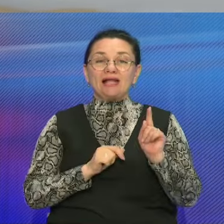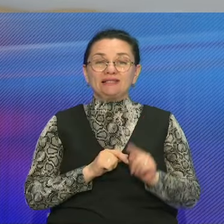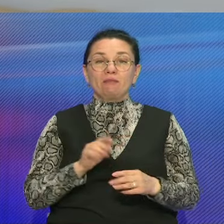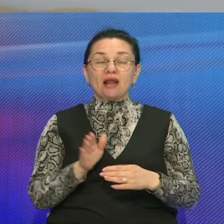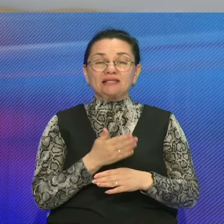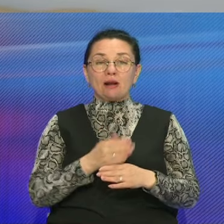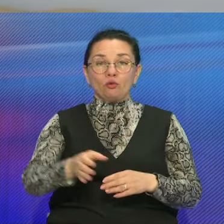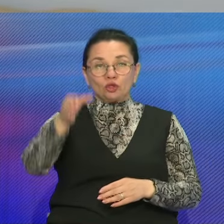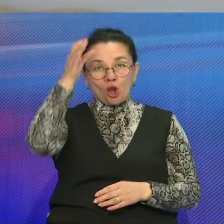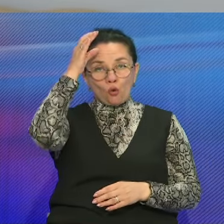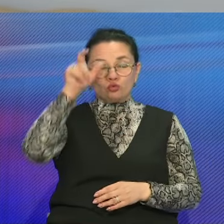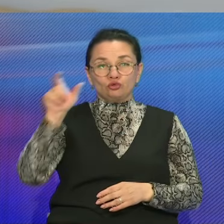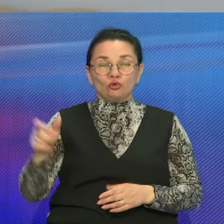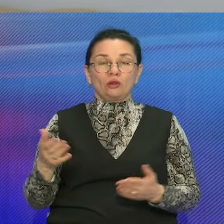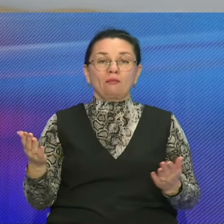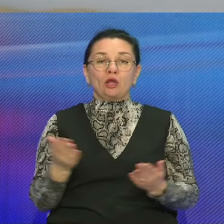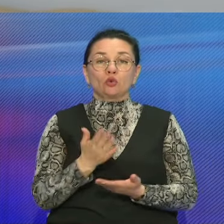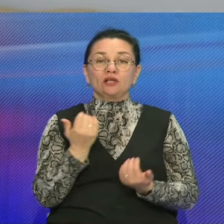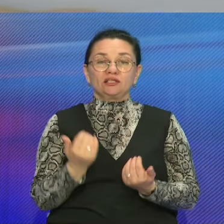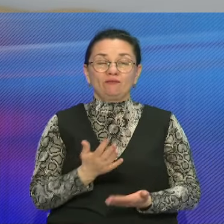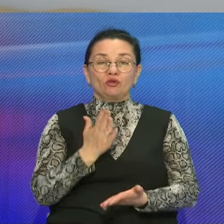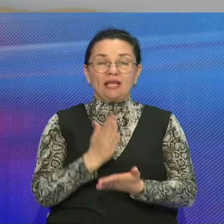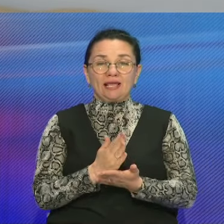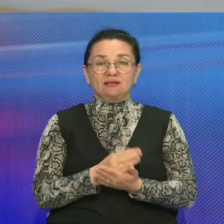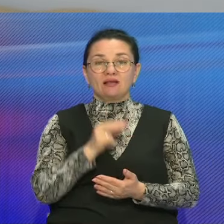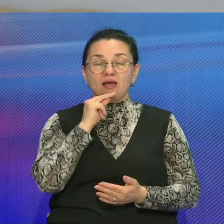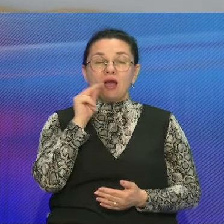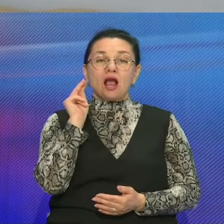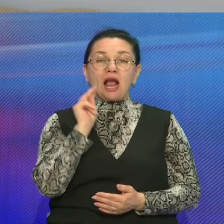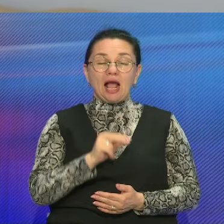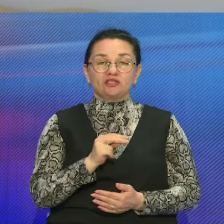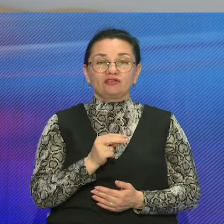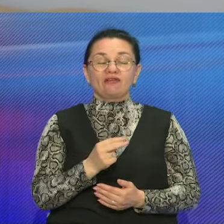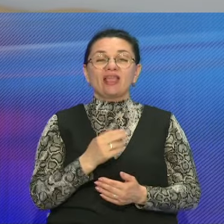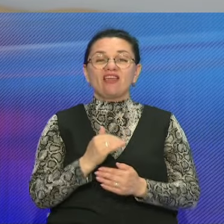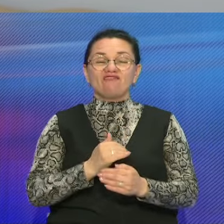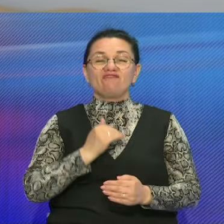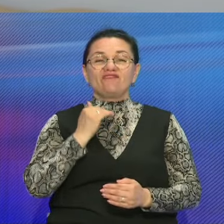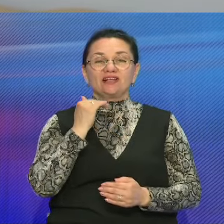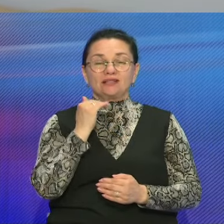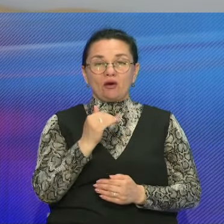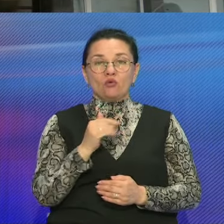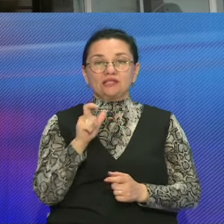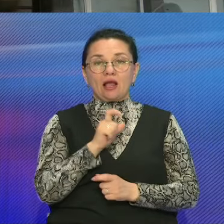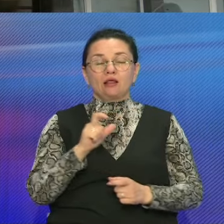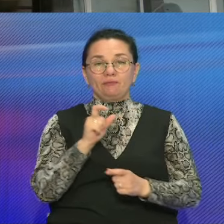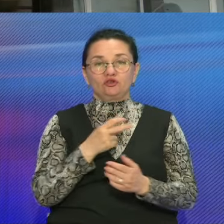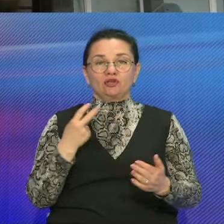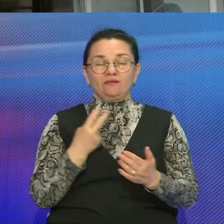сегодня существуют, ну и, конечно, качественно и высокоэффективно с экономической точки зрения.